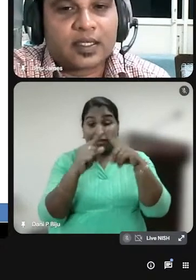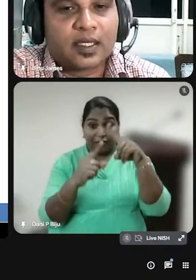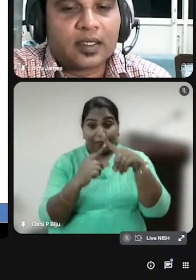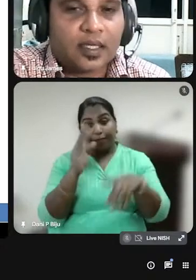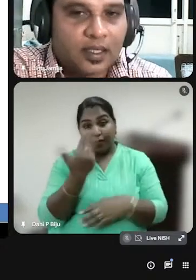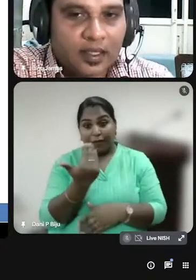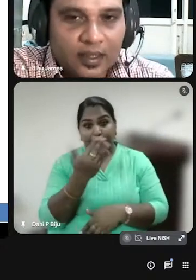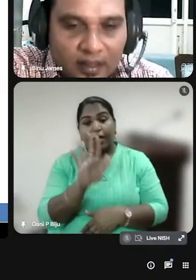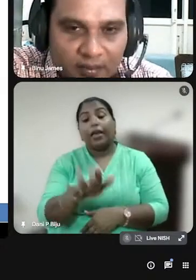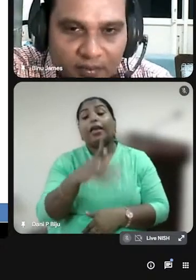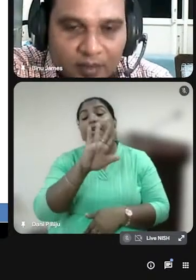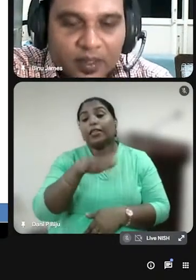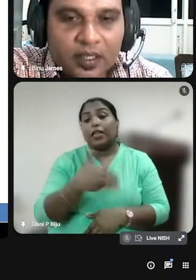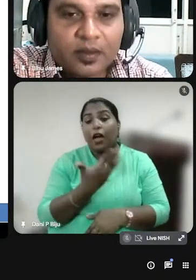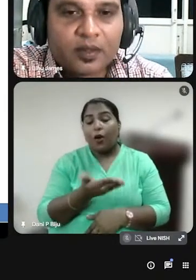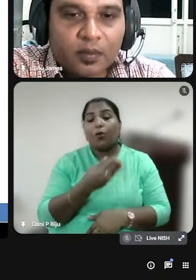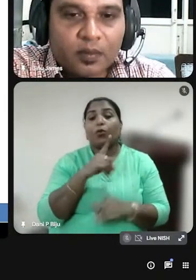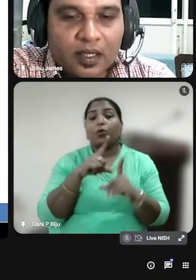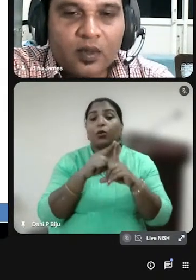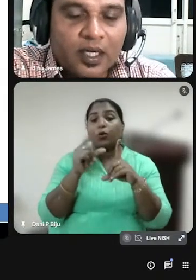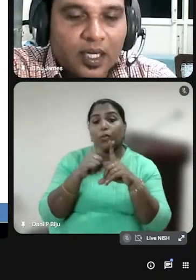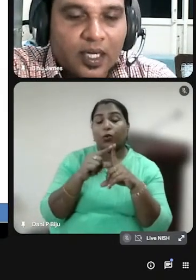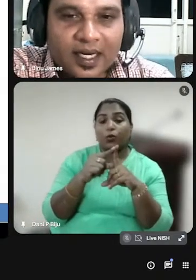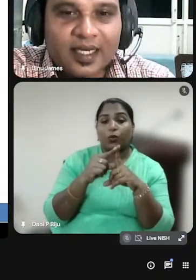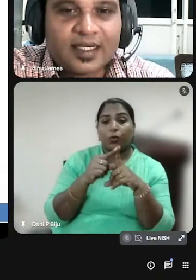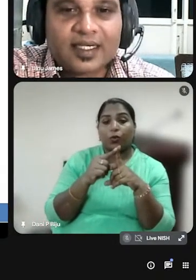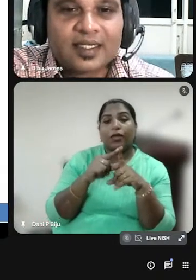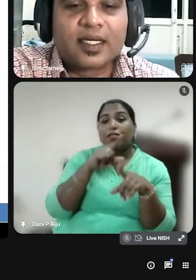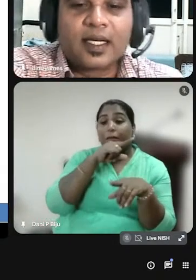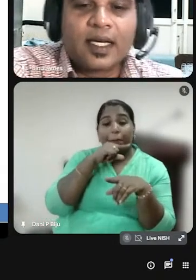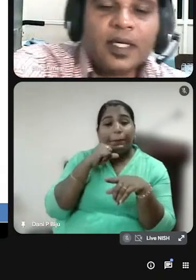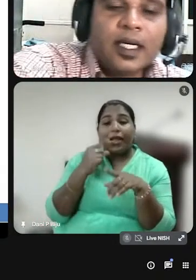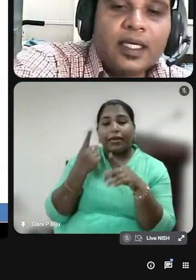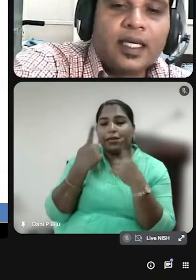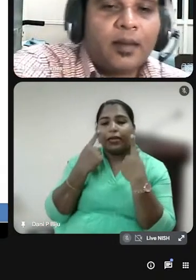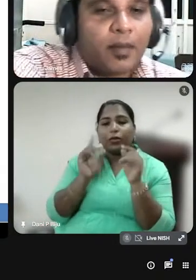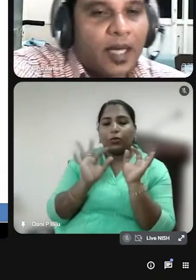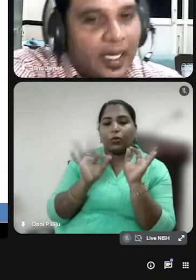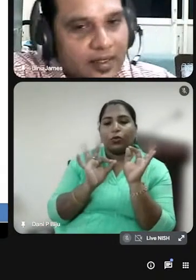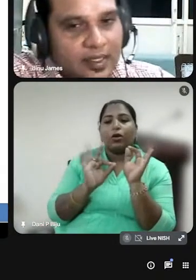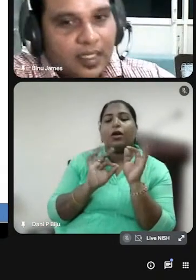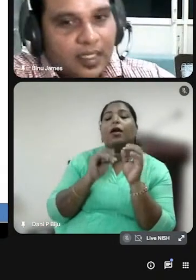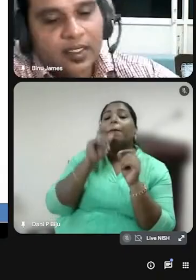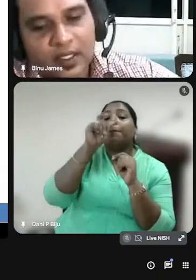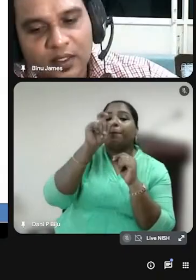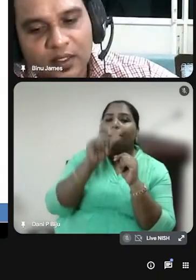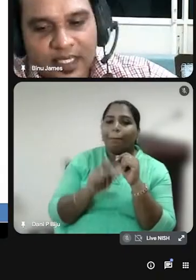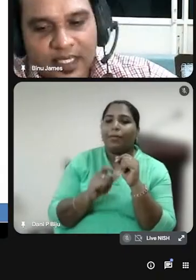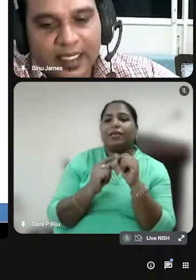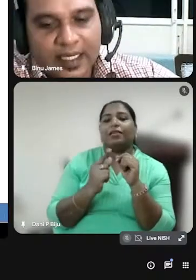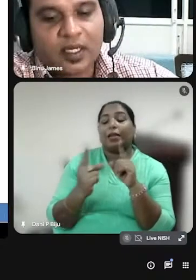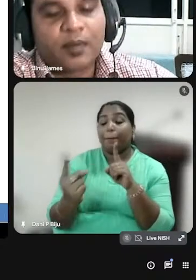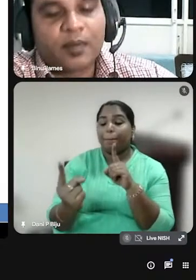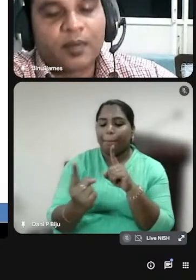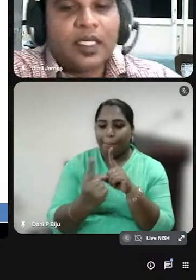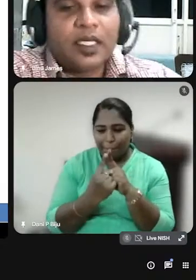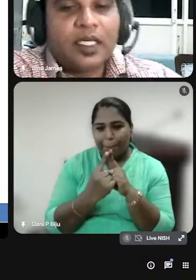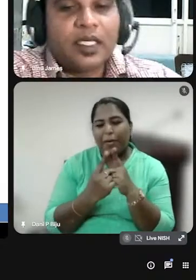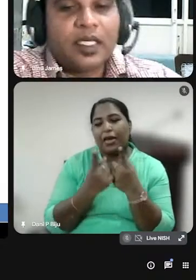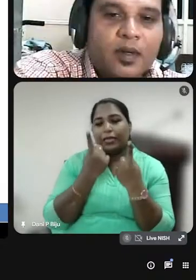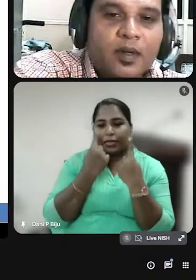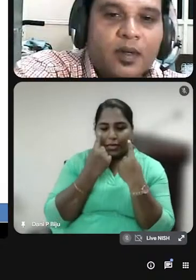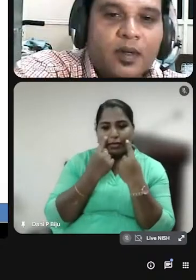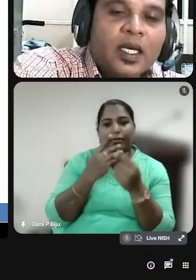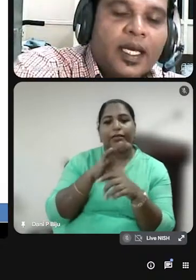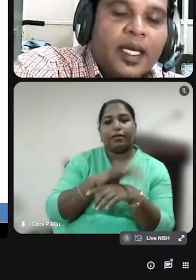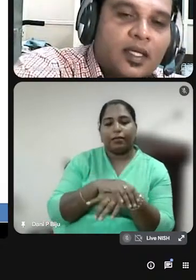ചെയ്യുന്ന ടെസ്റ്റാണ്, അല്ലാതെ ഈ നമ്മുടെ ബ്ലഡോ അല്ല അങ്ങനത്തെ ടെസ്റ്റുകളല്ല. ഇതെല്ലാം ബാലൻസിങ്ങിന്റെ, ഇതിനെല്ലാം ഒരു സ്കെയിലുണ്ട്. അപ്പോൾ ഈ